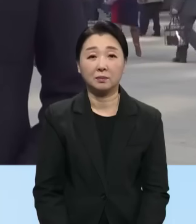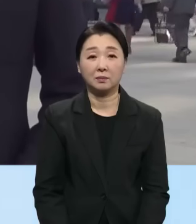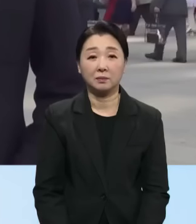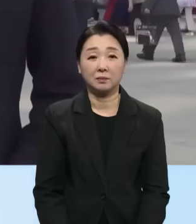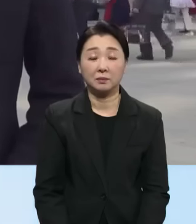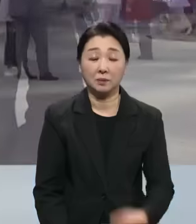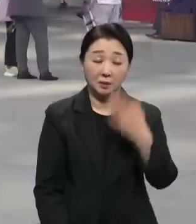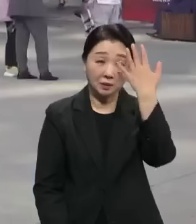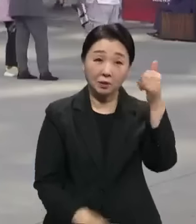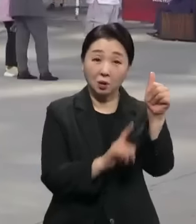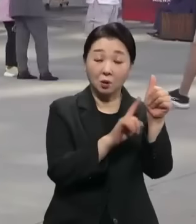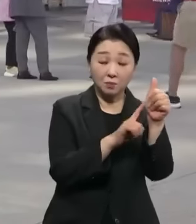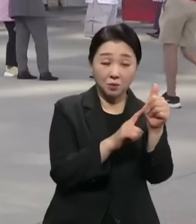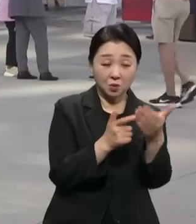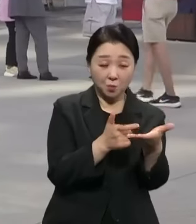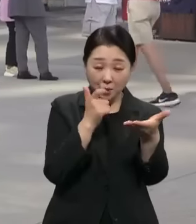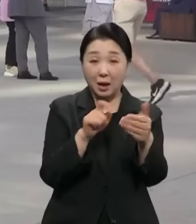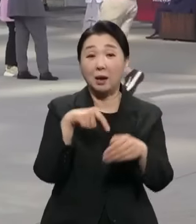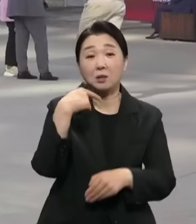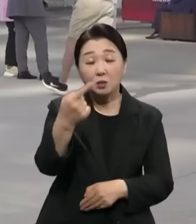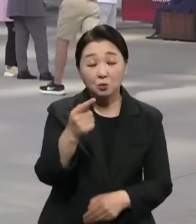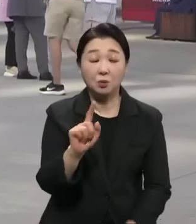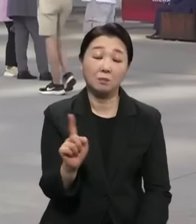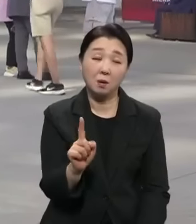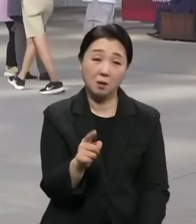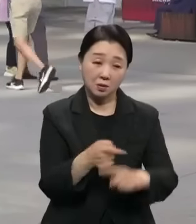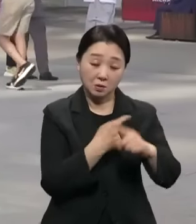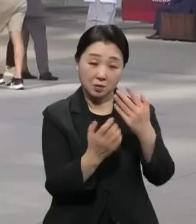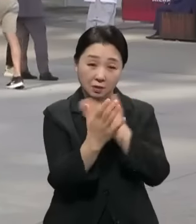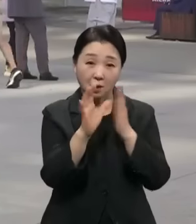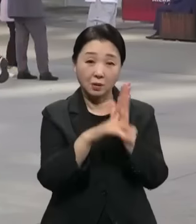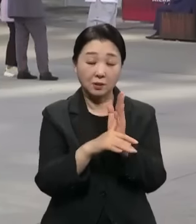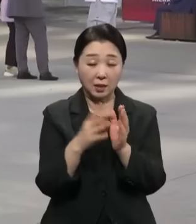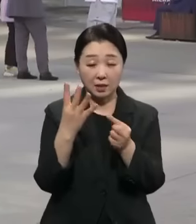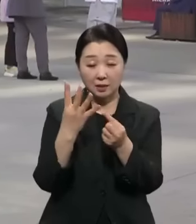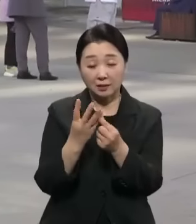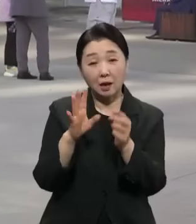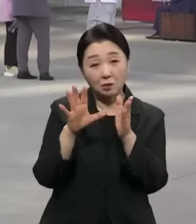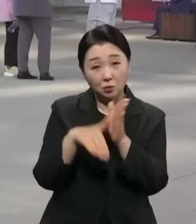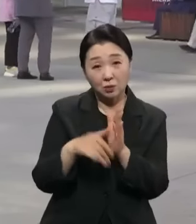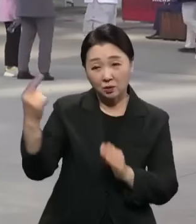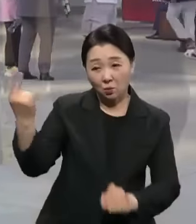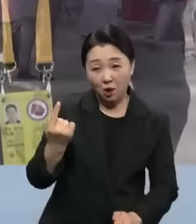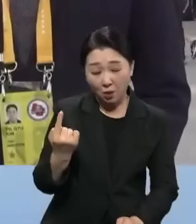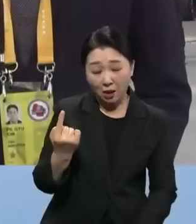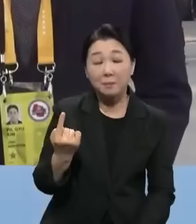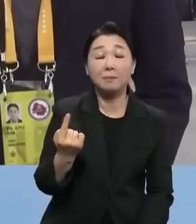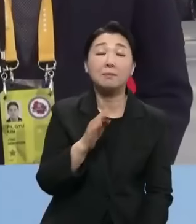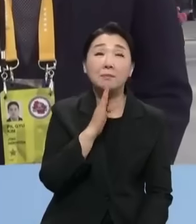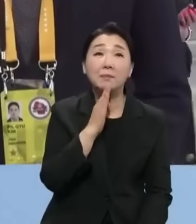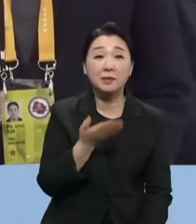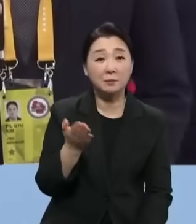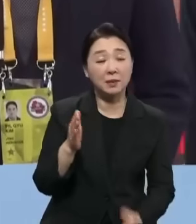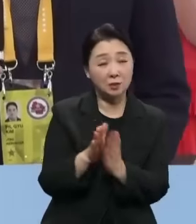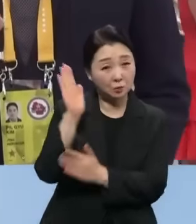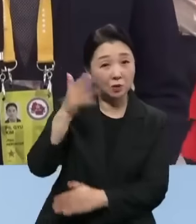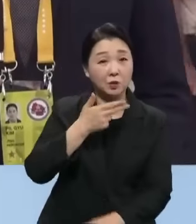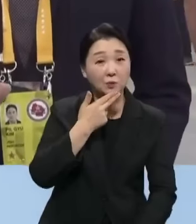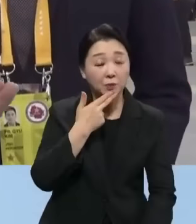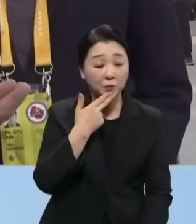네, 트럼프 전 대통령은 총격 사건 이후에 전당대회 나흘 내내 모습을 드러냈지만 직접 목소리를 내지는 않았습니다. 다만